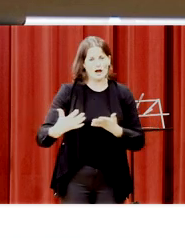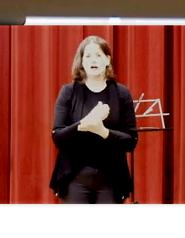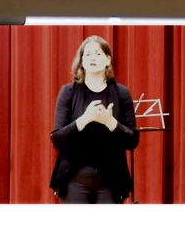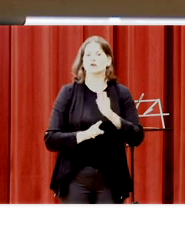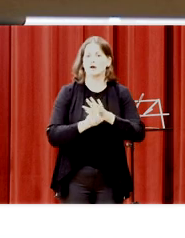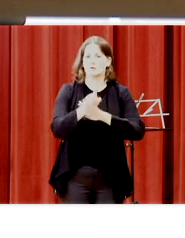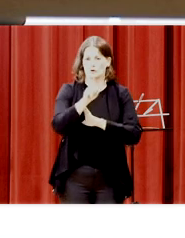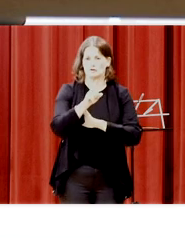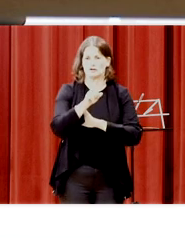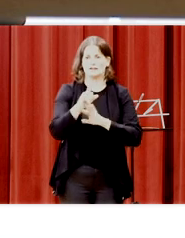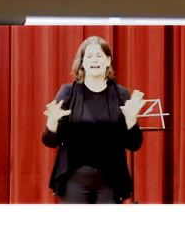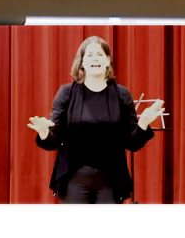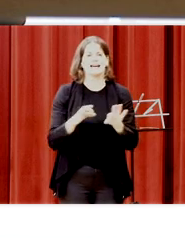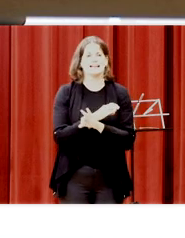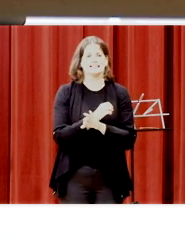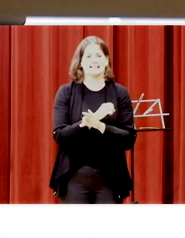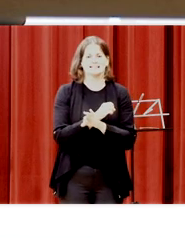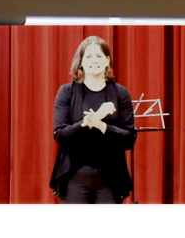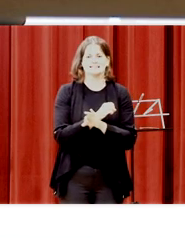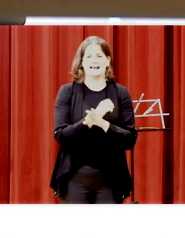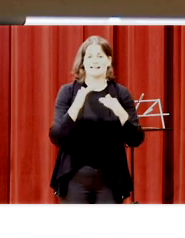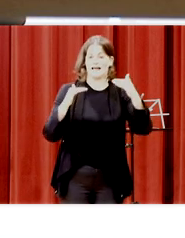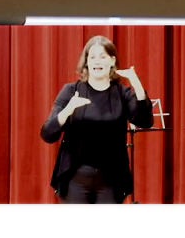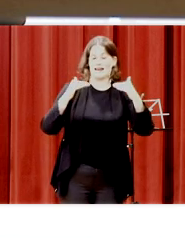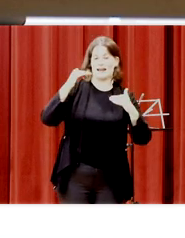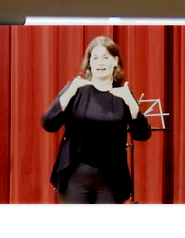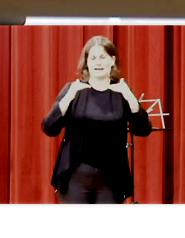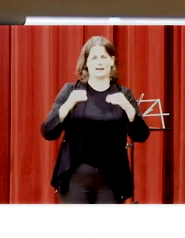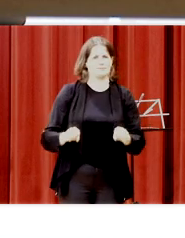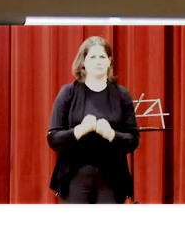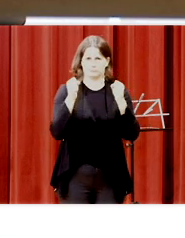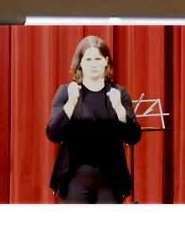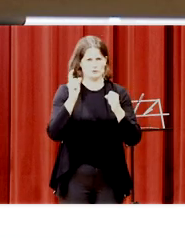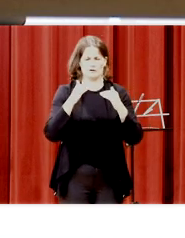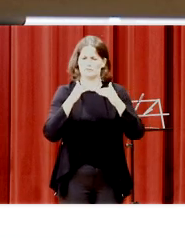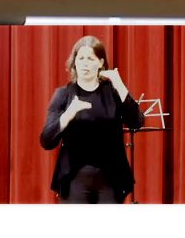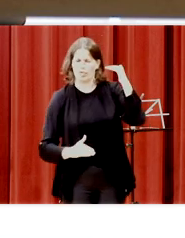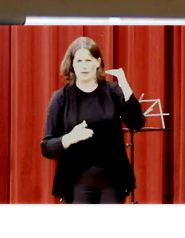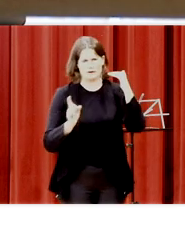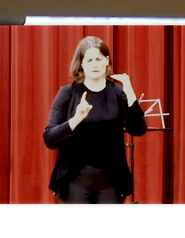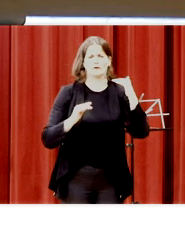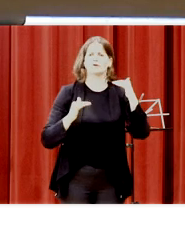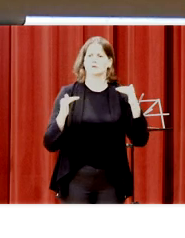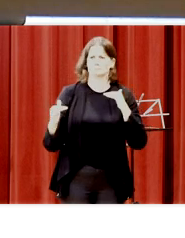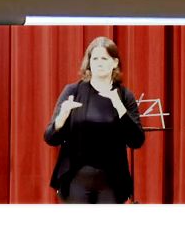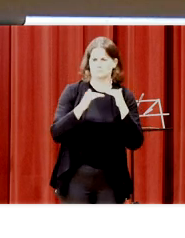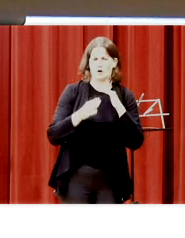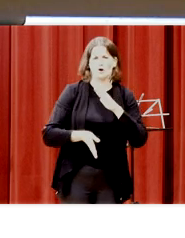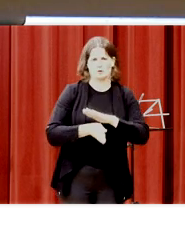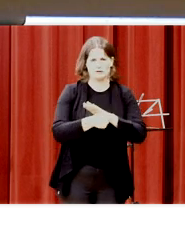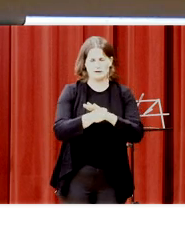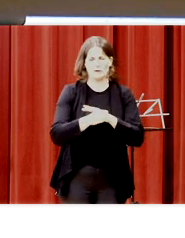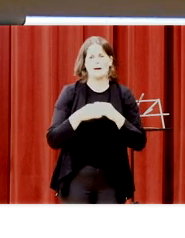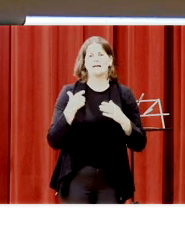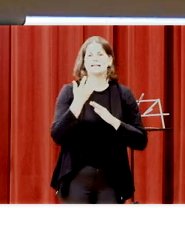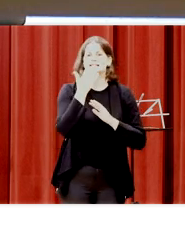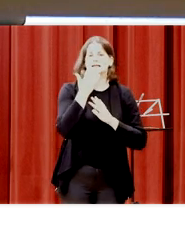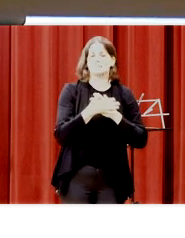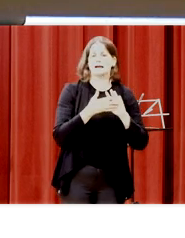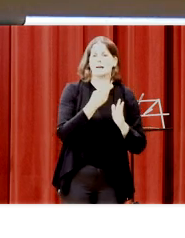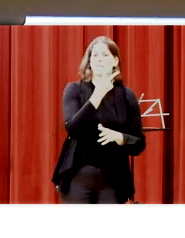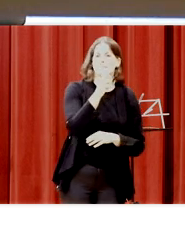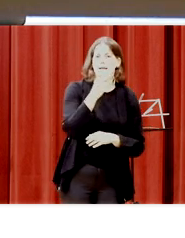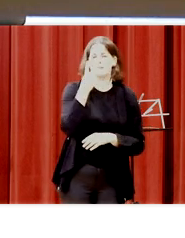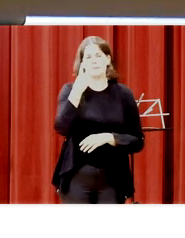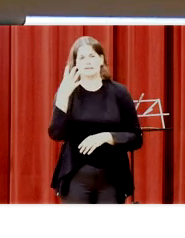del 2024, la IA generativa ja ha caigut una mica. Encara està allà com la gran tecnologia que tothom